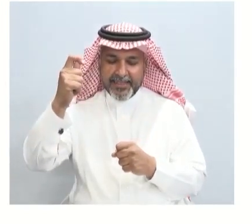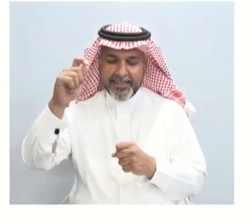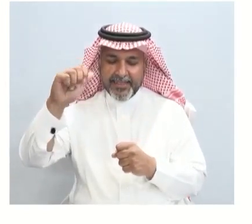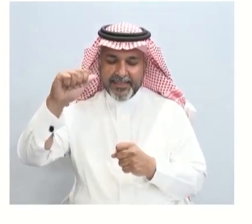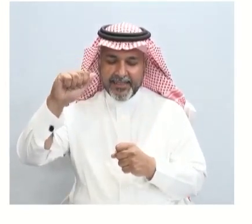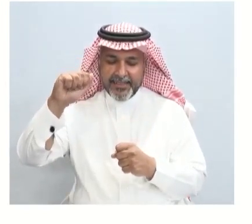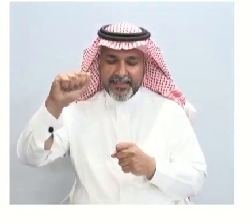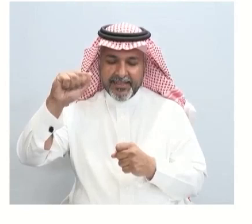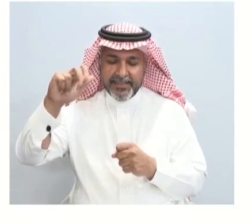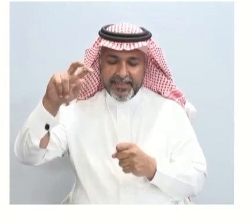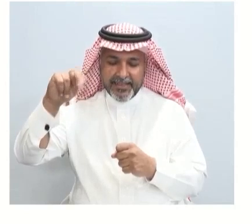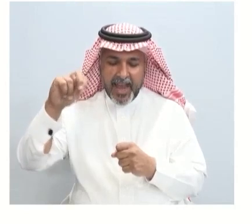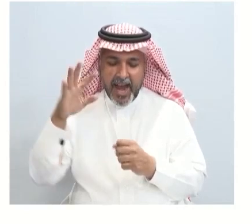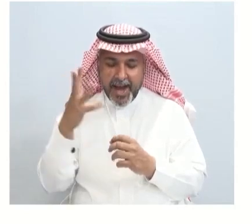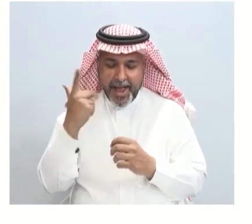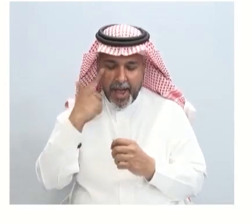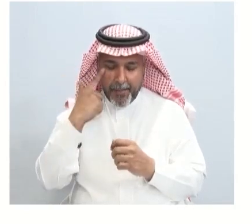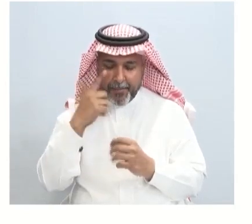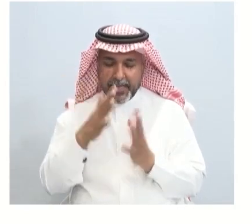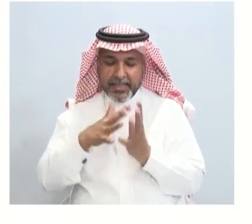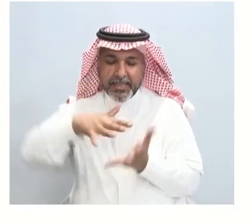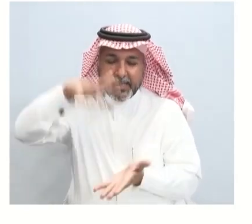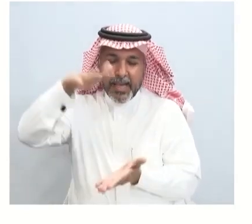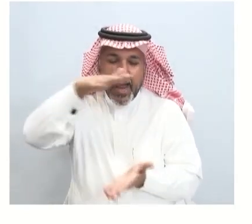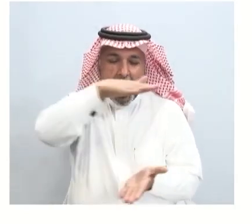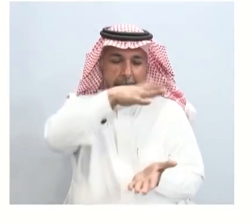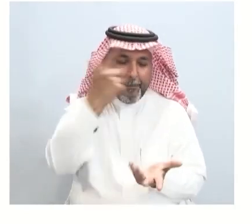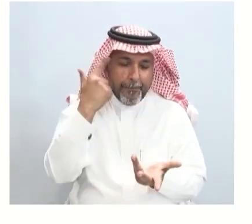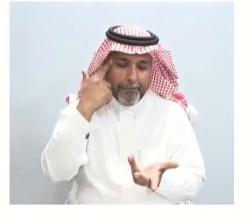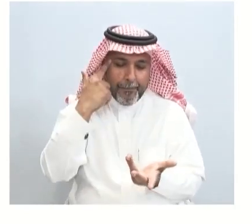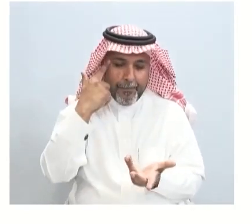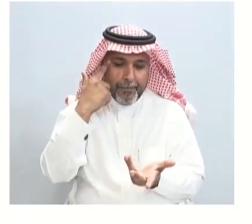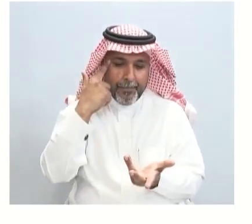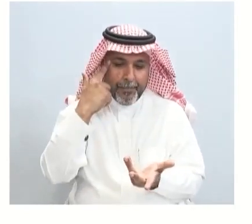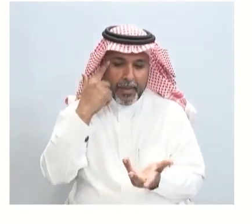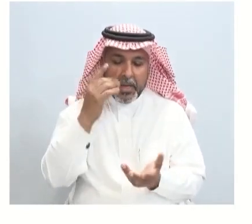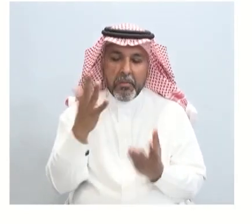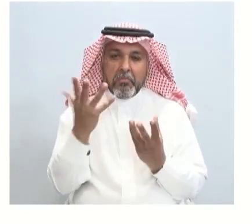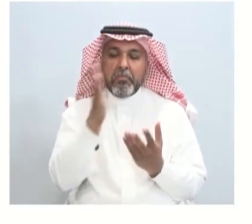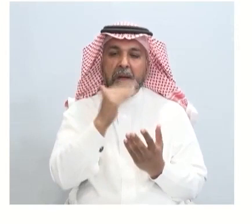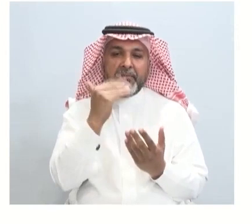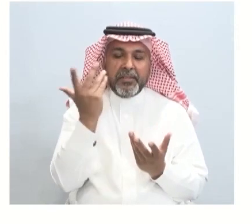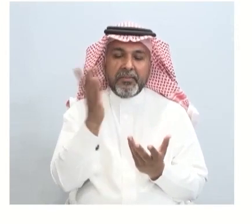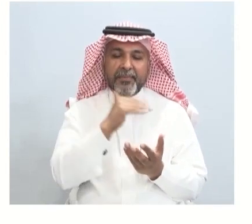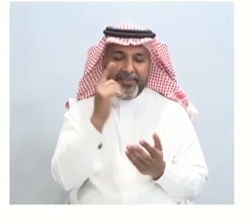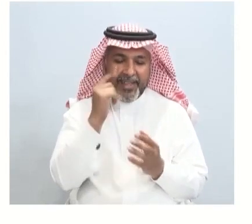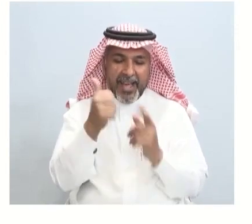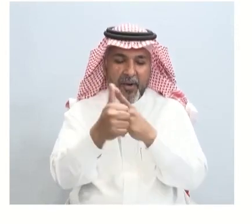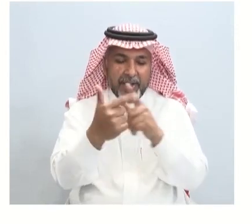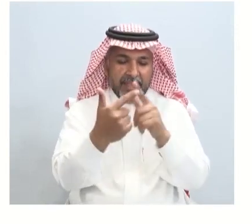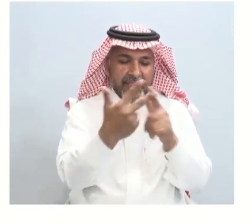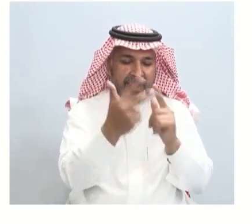يعني لو كتبناها ها الساعه غير معرفه يعني لو سالك عنها تقول له السعه غير معرفه في